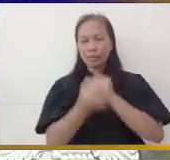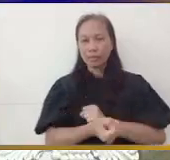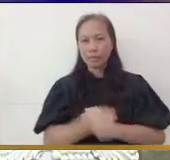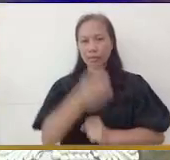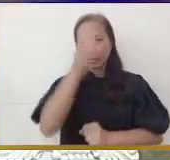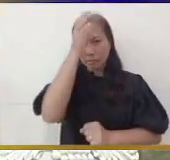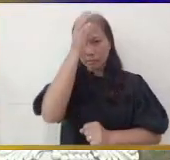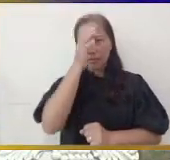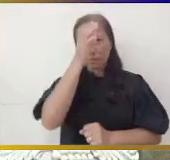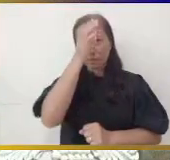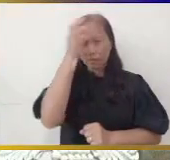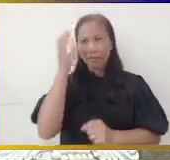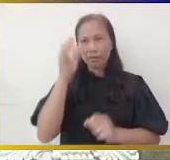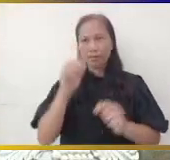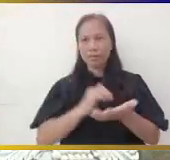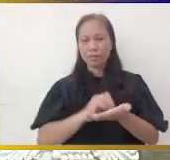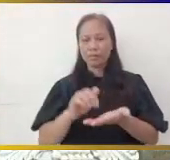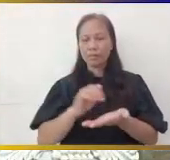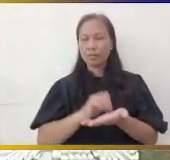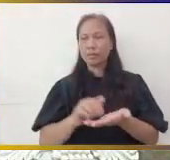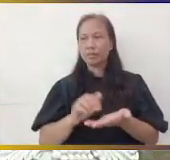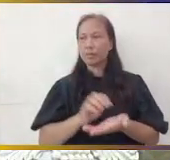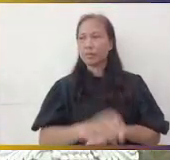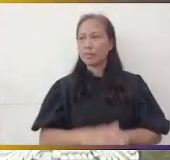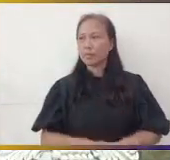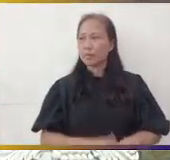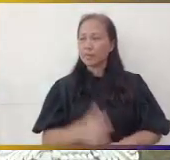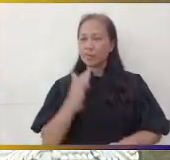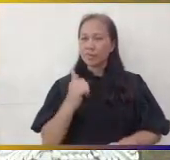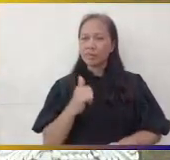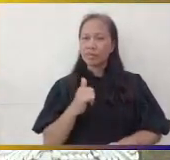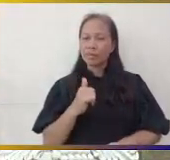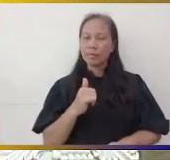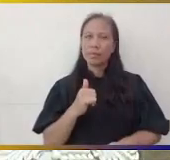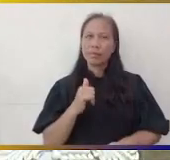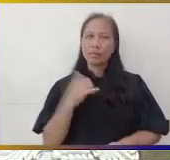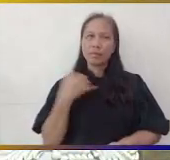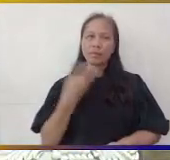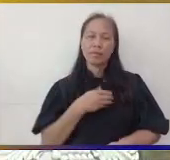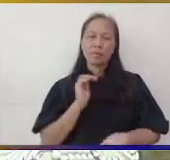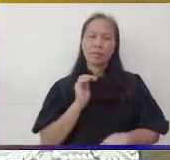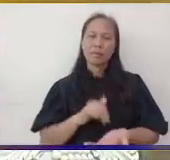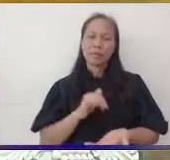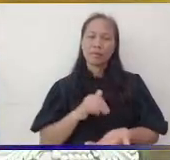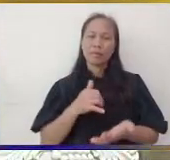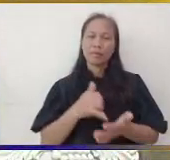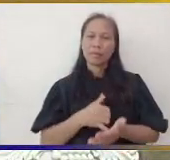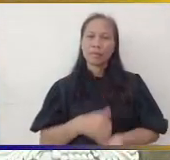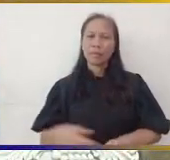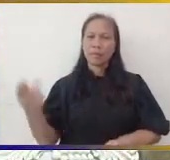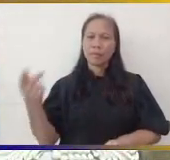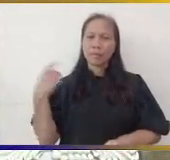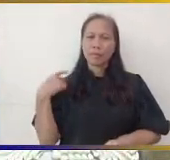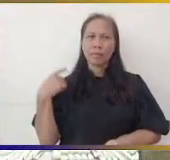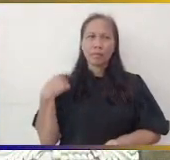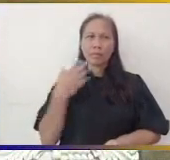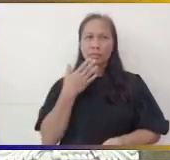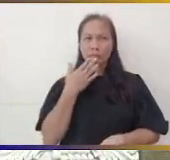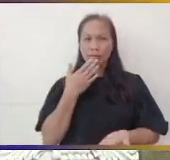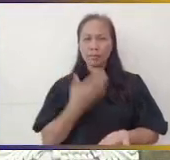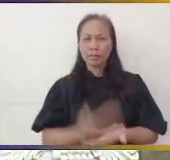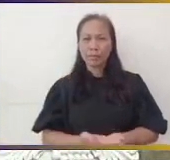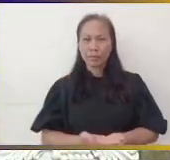personally As I was teaching this and I was studying this ang nakikita ko po mga kapatid Ang tindi ng strategy ng Panginoong jesukristo